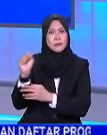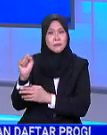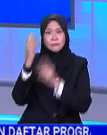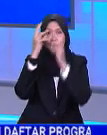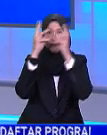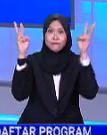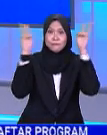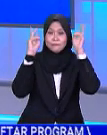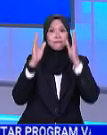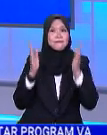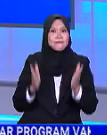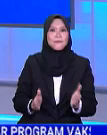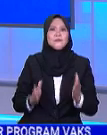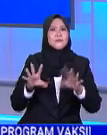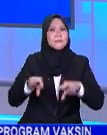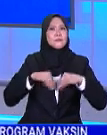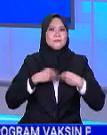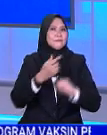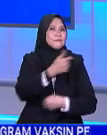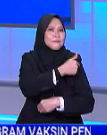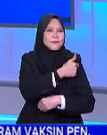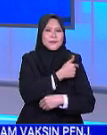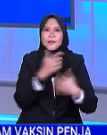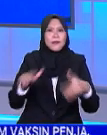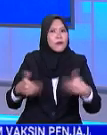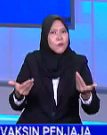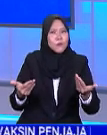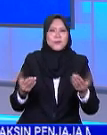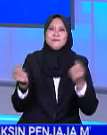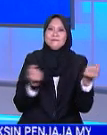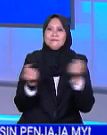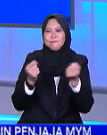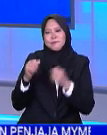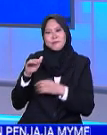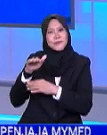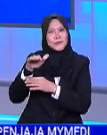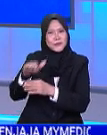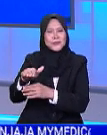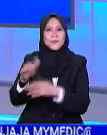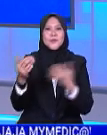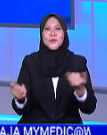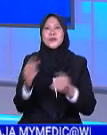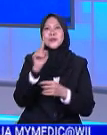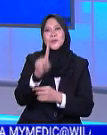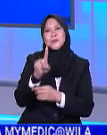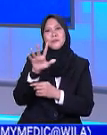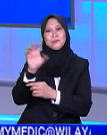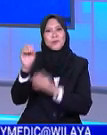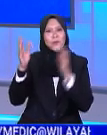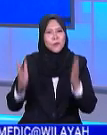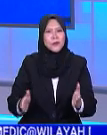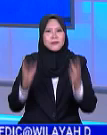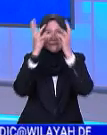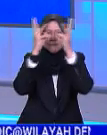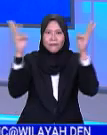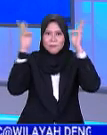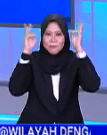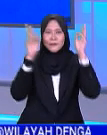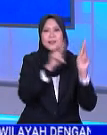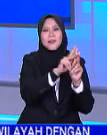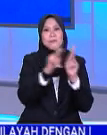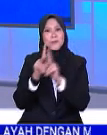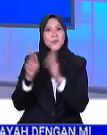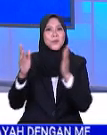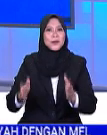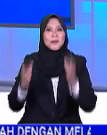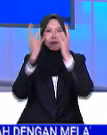Mereka kini boleh menerima suntikan melalui kaedah pandu lalu. Dan hari ini, seramai 150 orang asli dari kampung